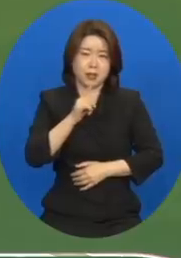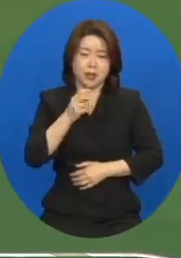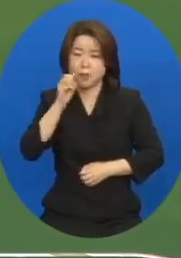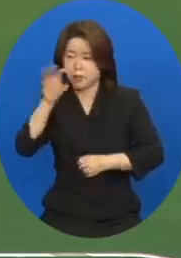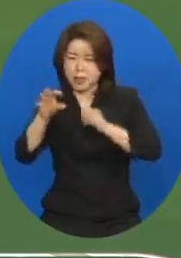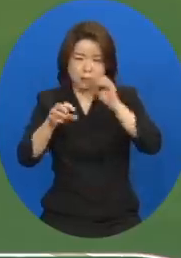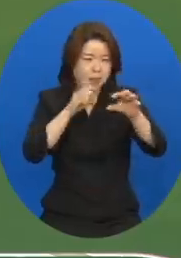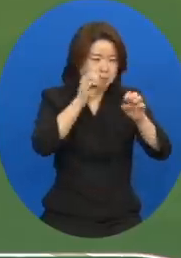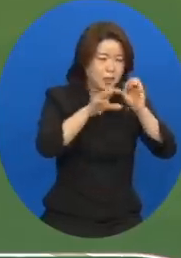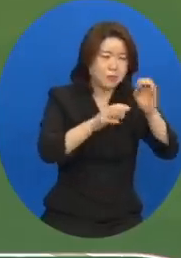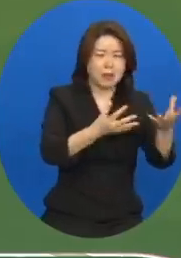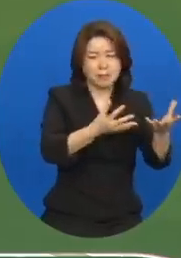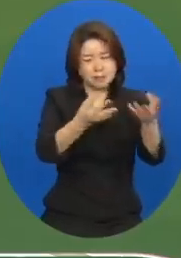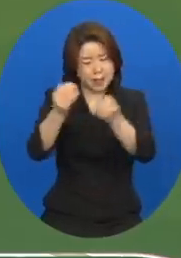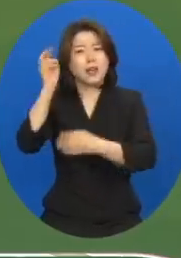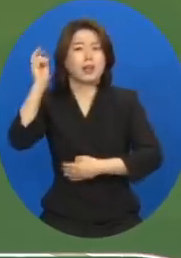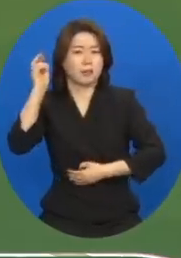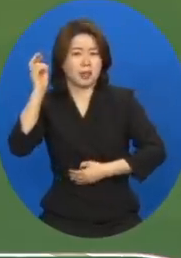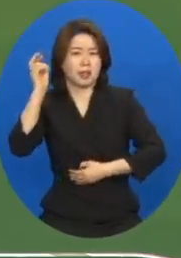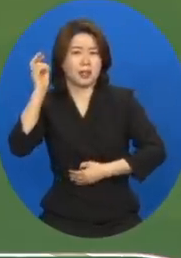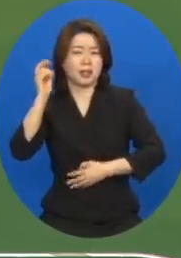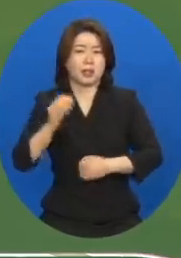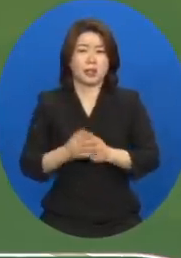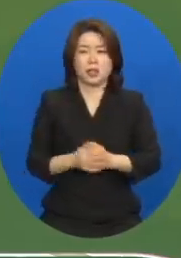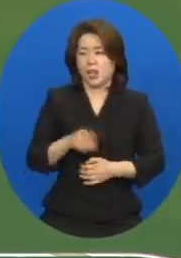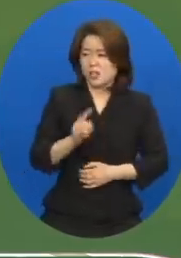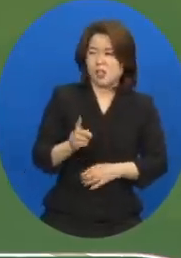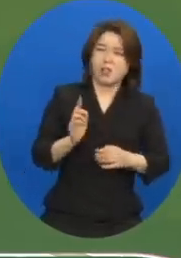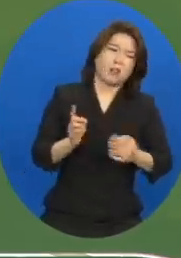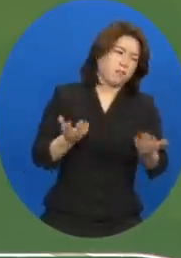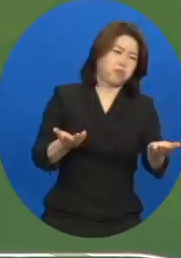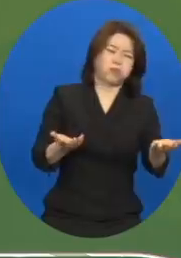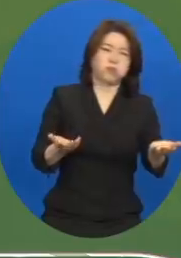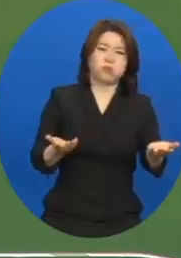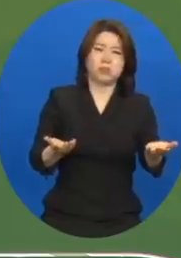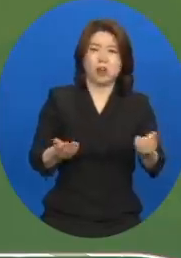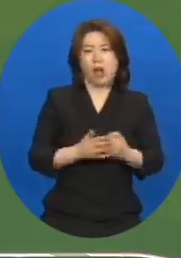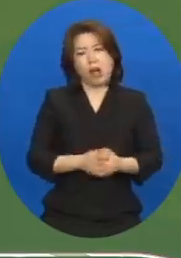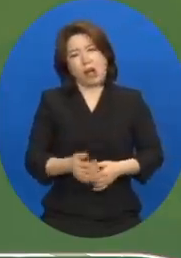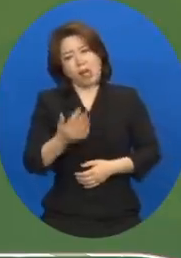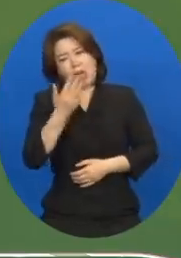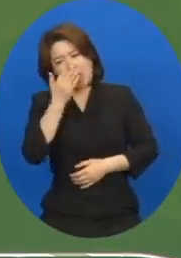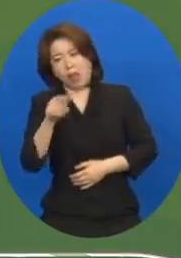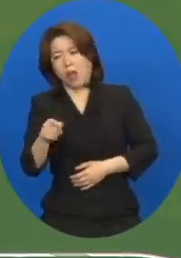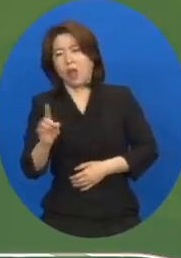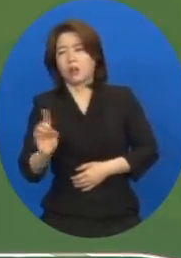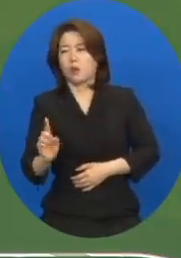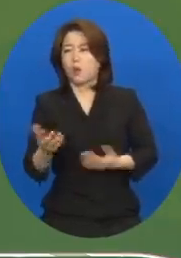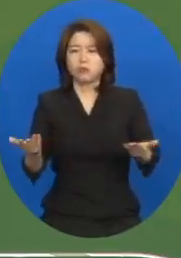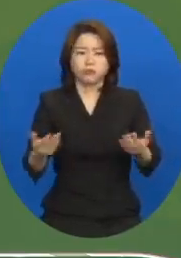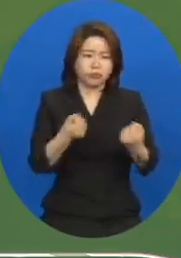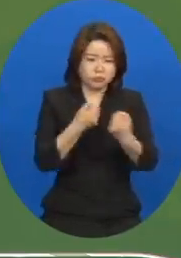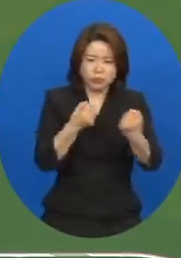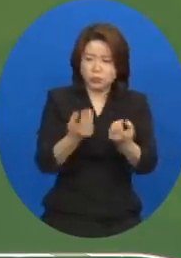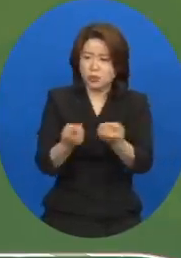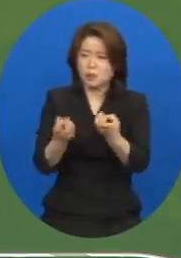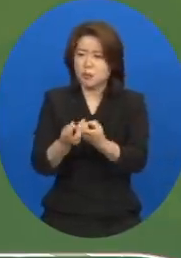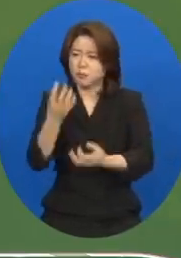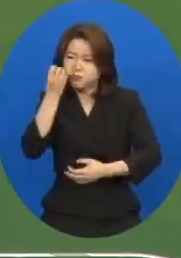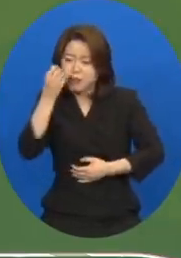잘 나오겠습니까? 이게 뭐야? 이게 도대체 무슨 전쟁하는